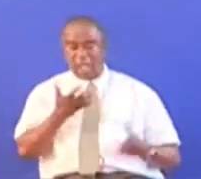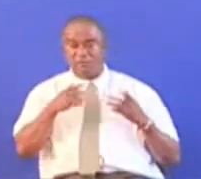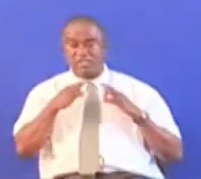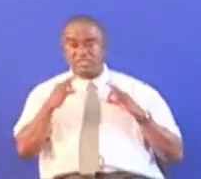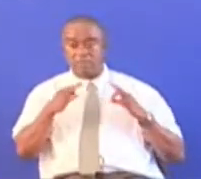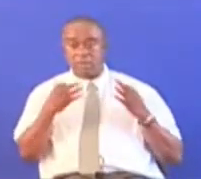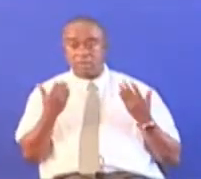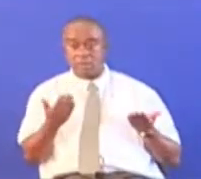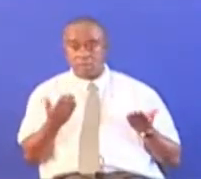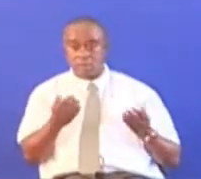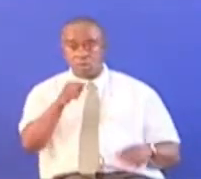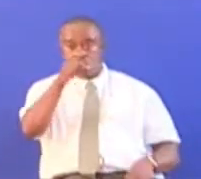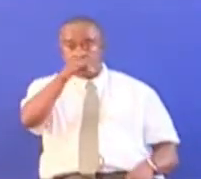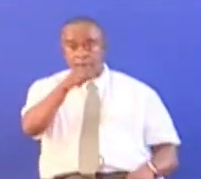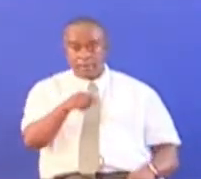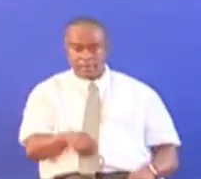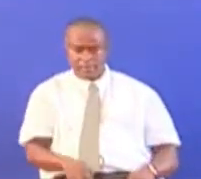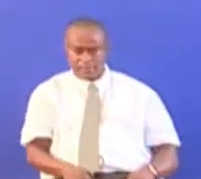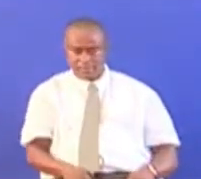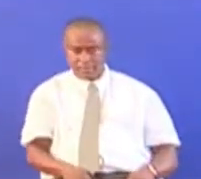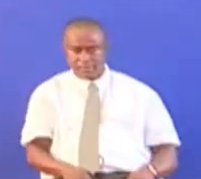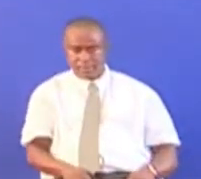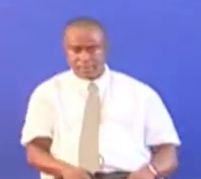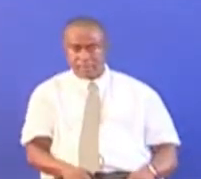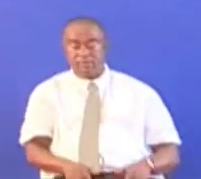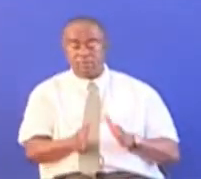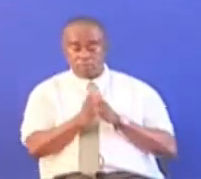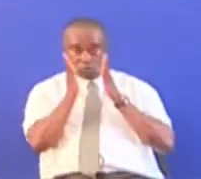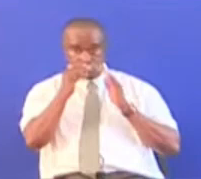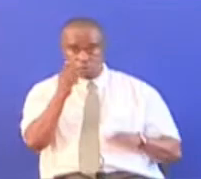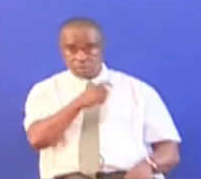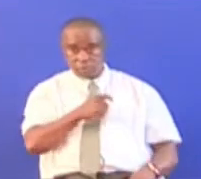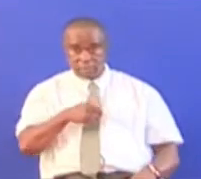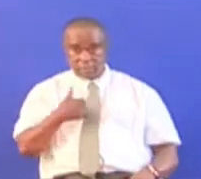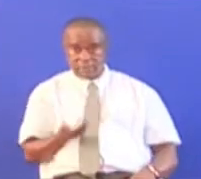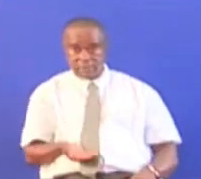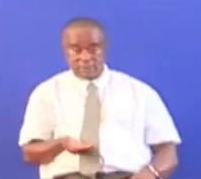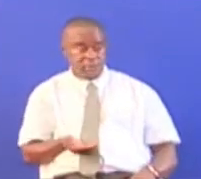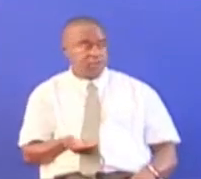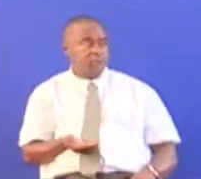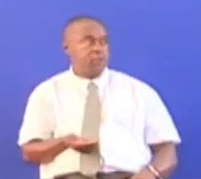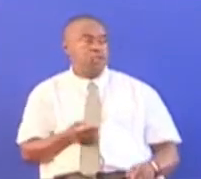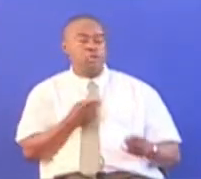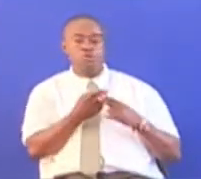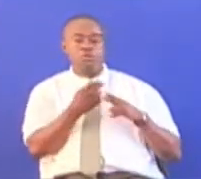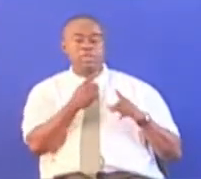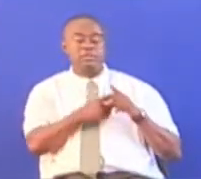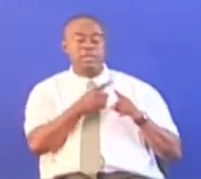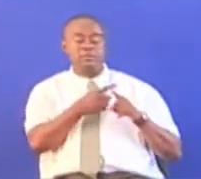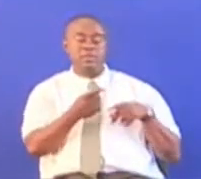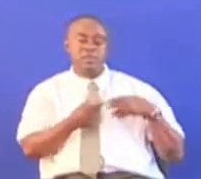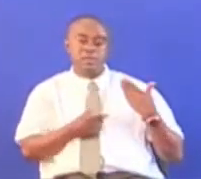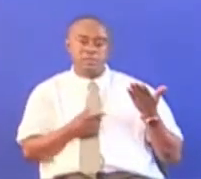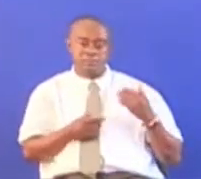leo. Lakini nimshukuru sana mheshimiwa rais mama yangu Daktari Samia Suluhu Hassan